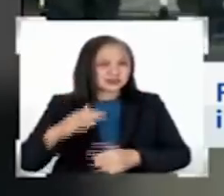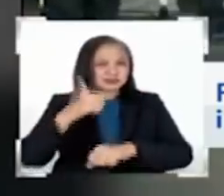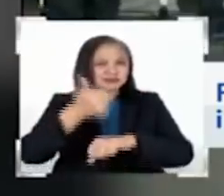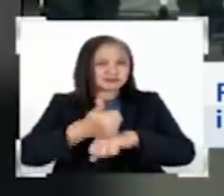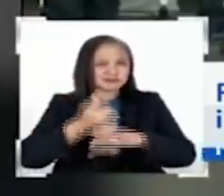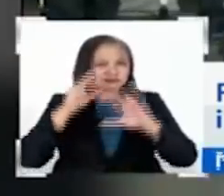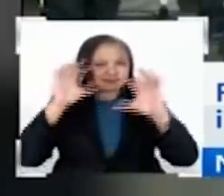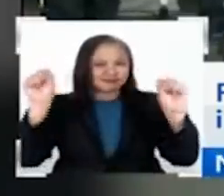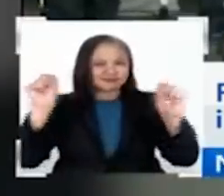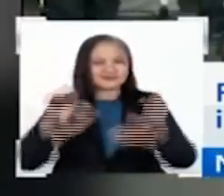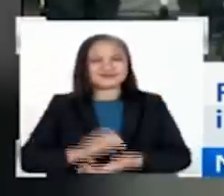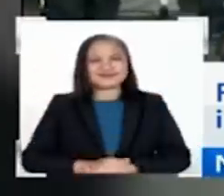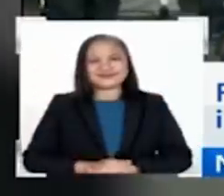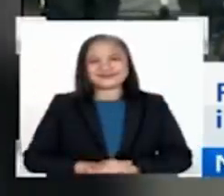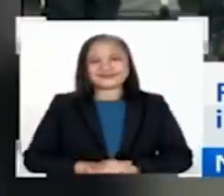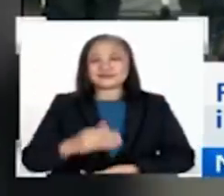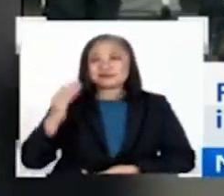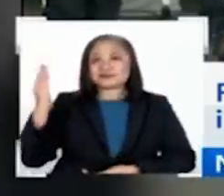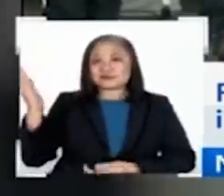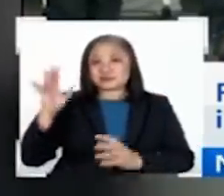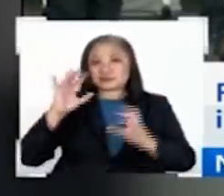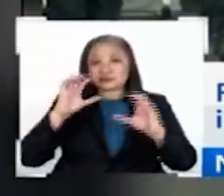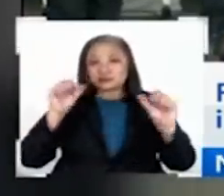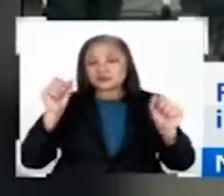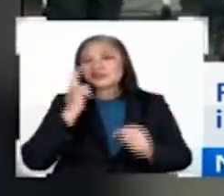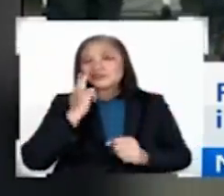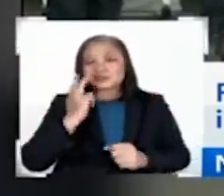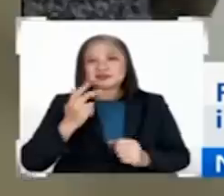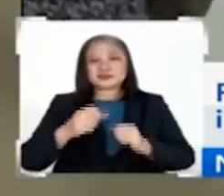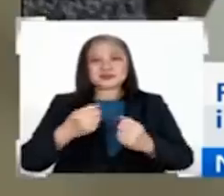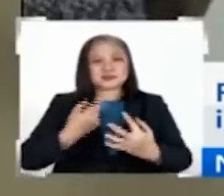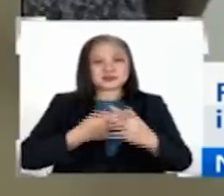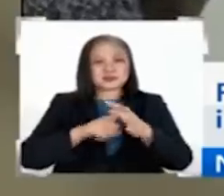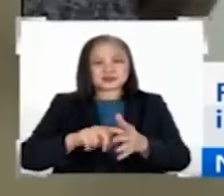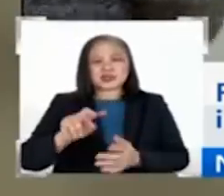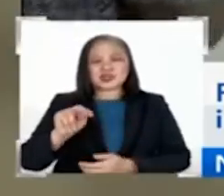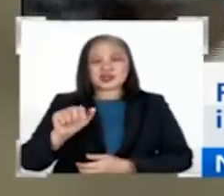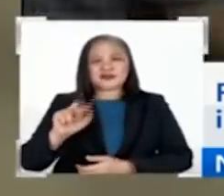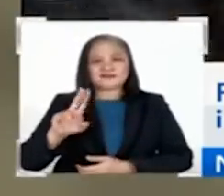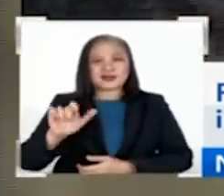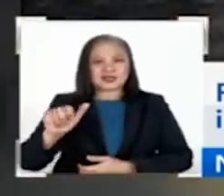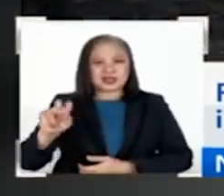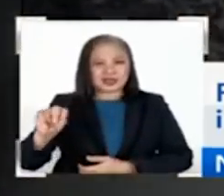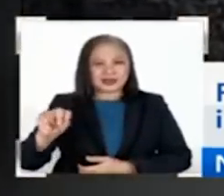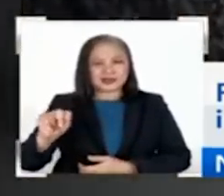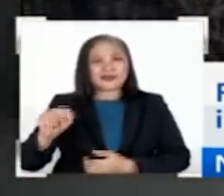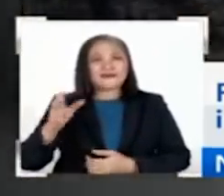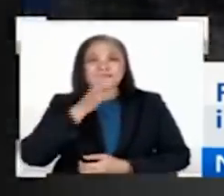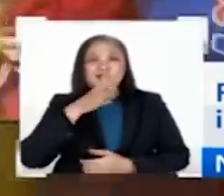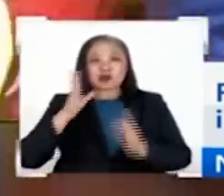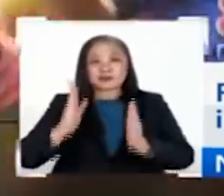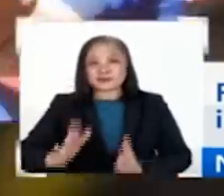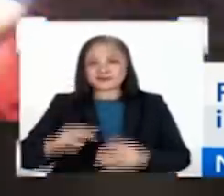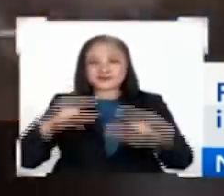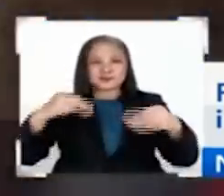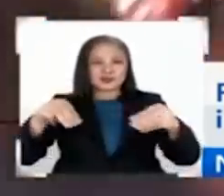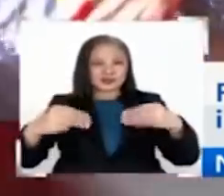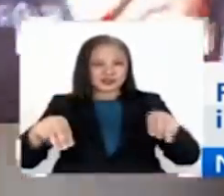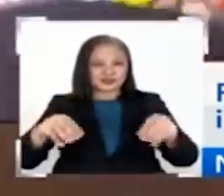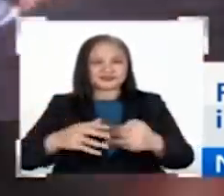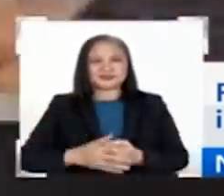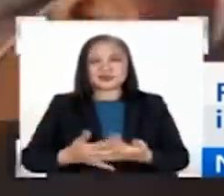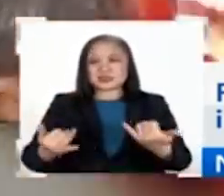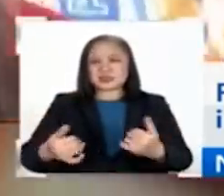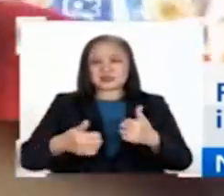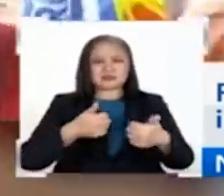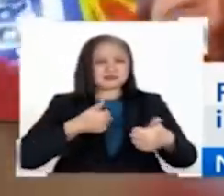Sinabi po yan ang Pangulo sa inaugurasyon ng kauna-unahang Narvacan Farmers Market sa bayan ng Narvacan. At sa mga kandidato ngayon, tanging si